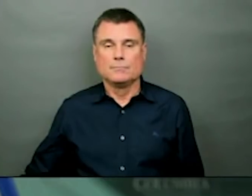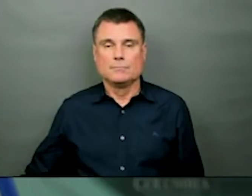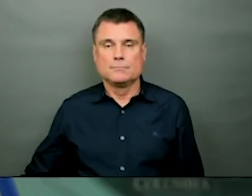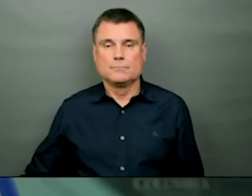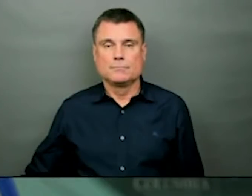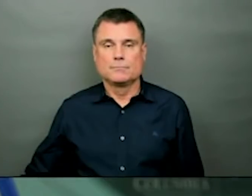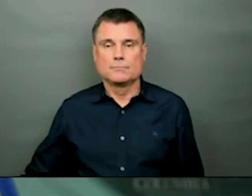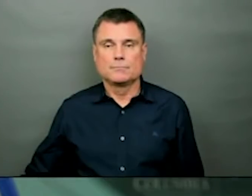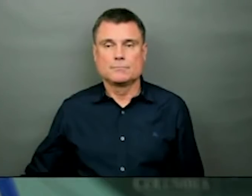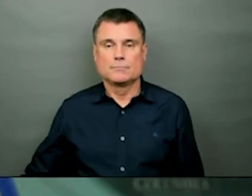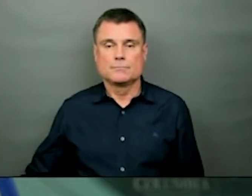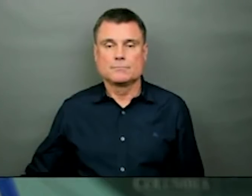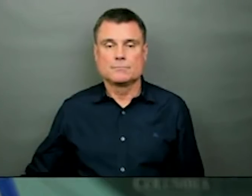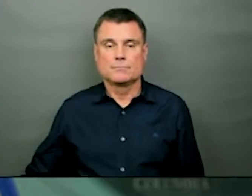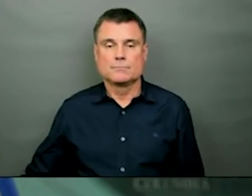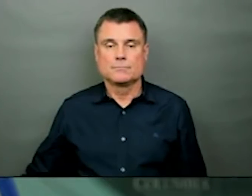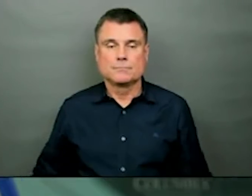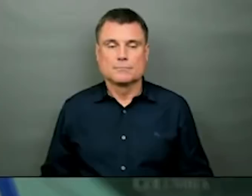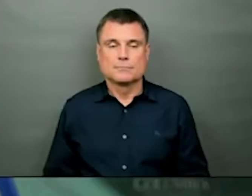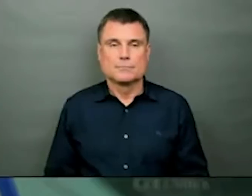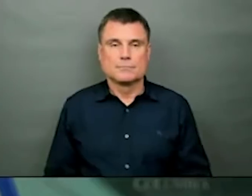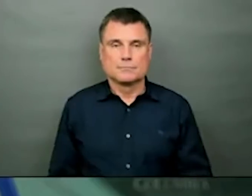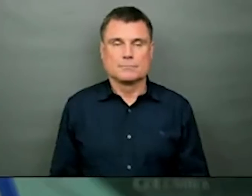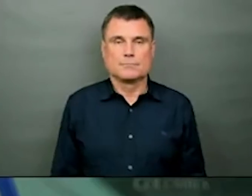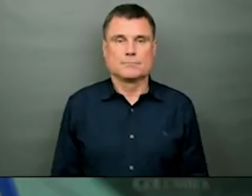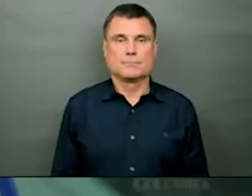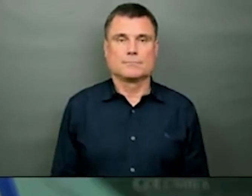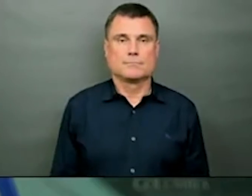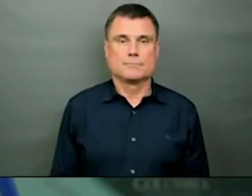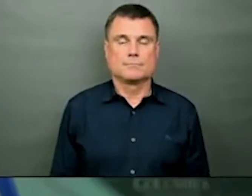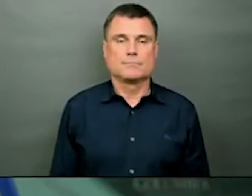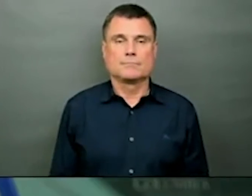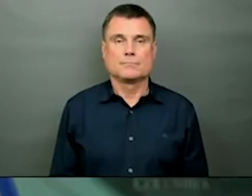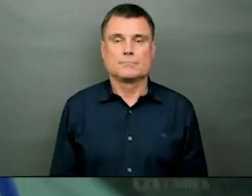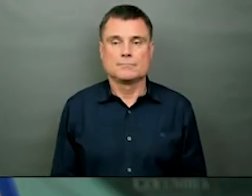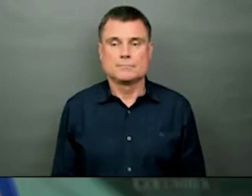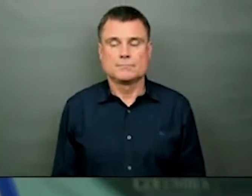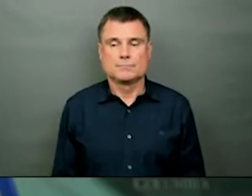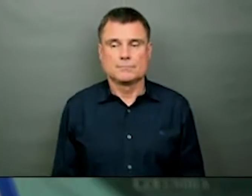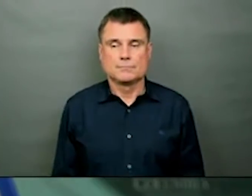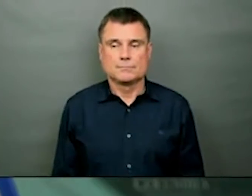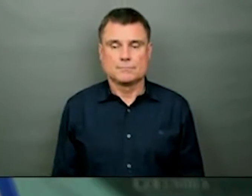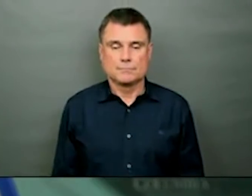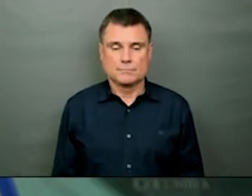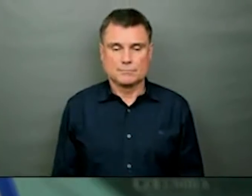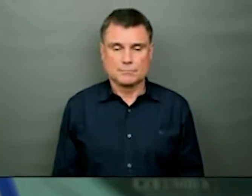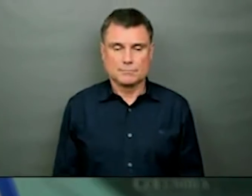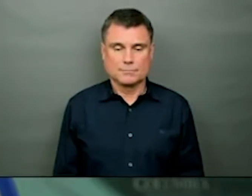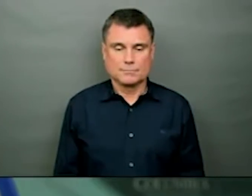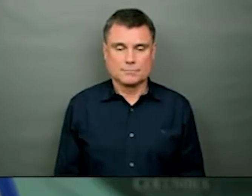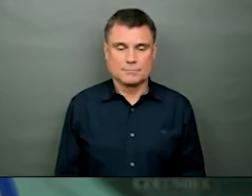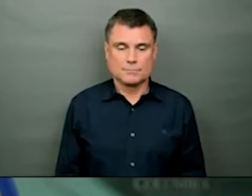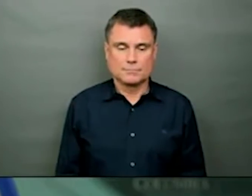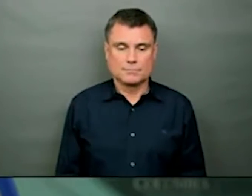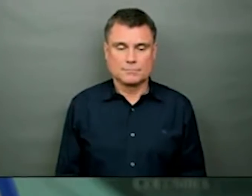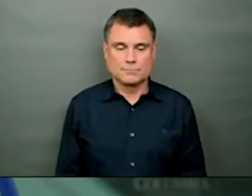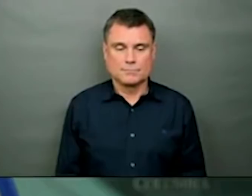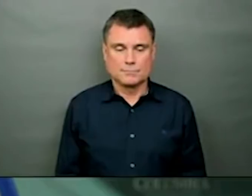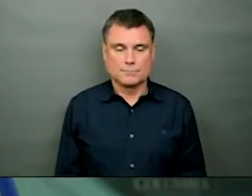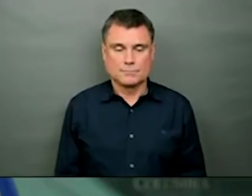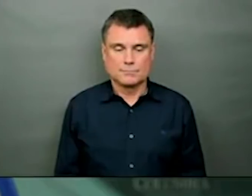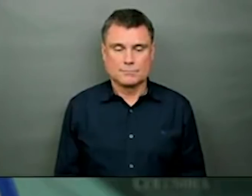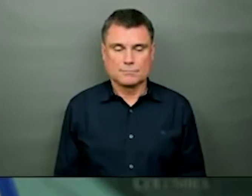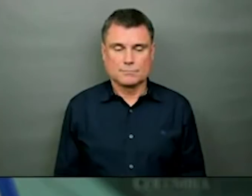ont critiqué cette décision, mais c'était la bonne décision sur l'évidence du moment. Cette évidence